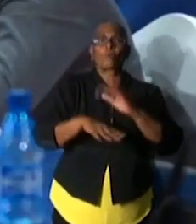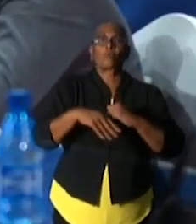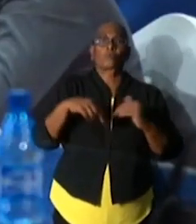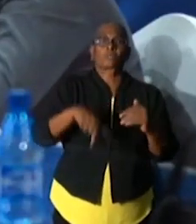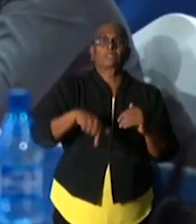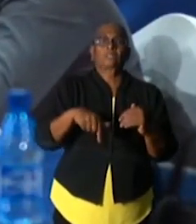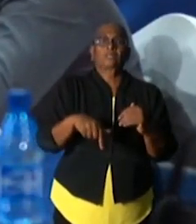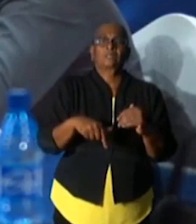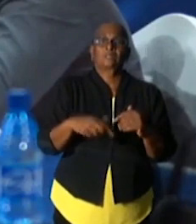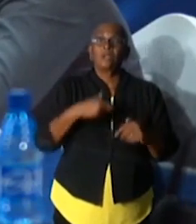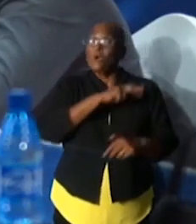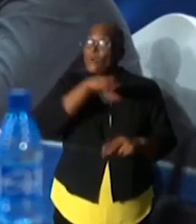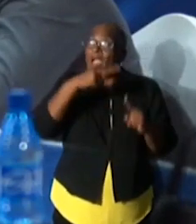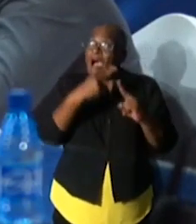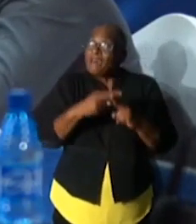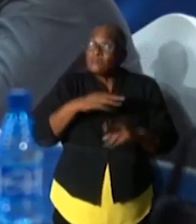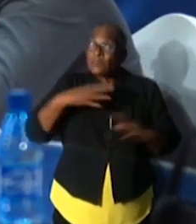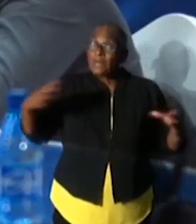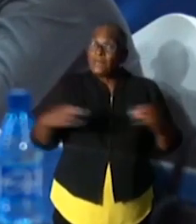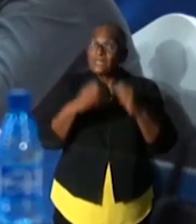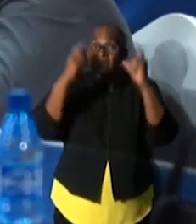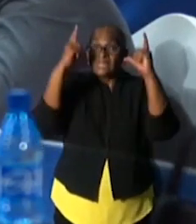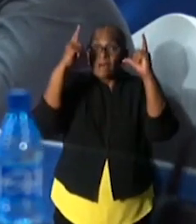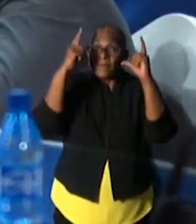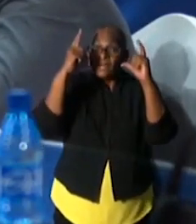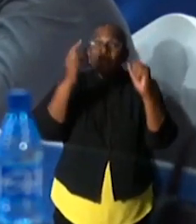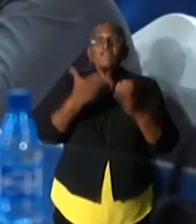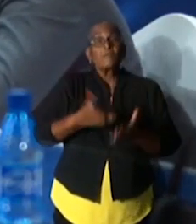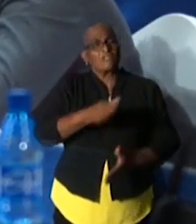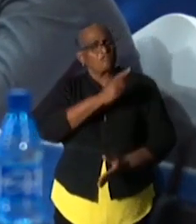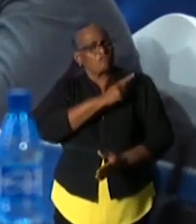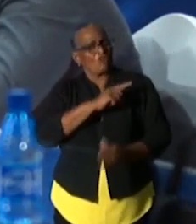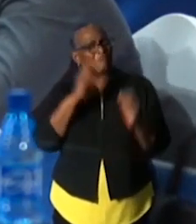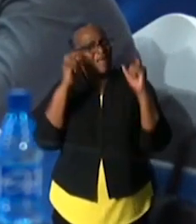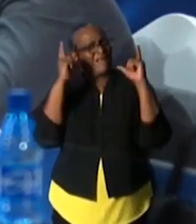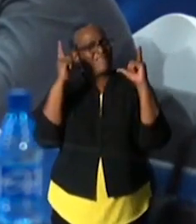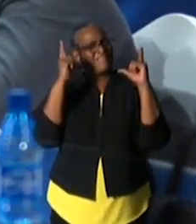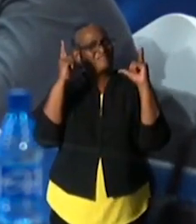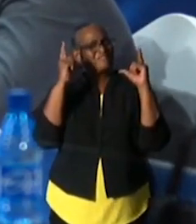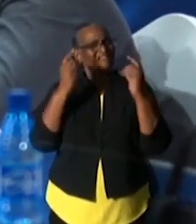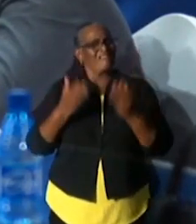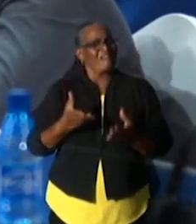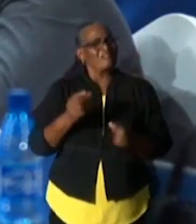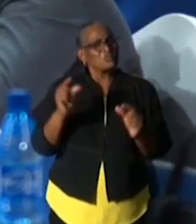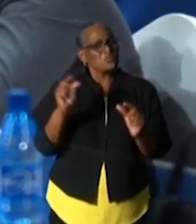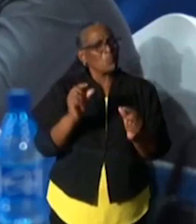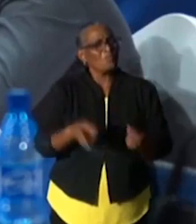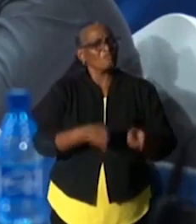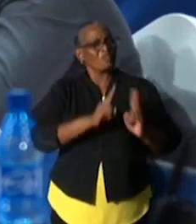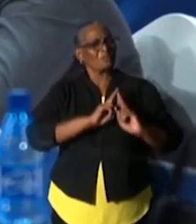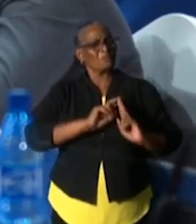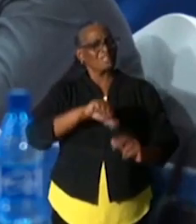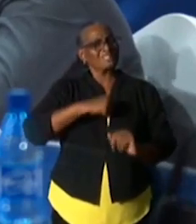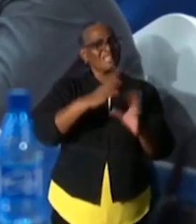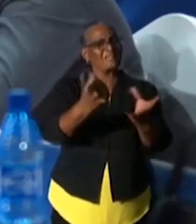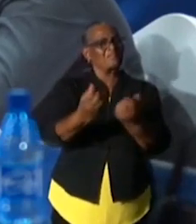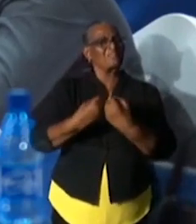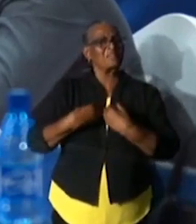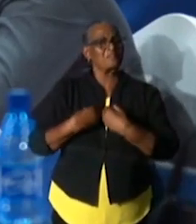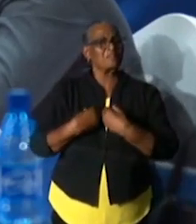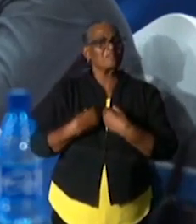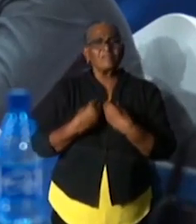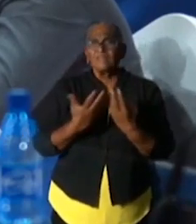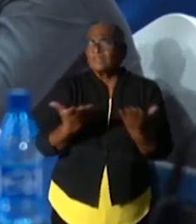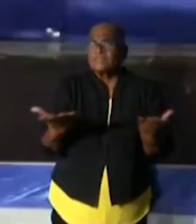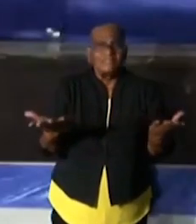we afspraken hebben met de samenleving, we gaan naar een stukje normalisatie, we vragen een stukje verantwoordelijkheid. Niets is weer